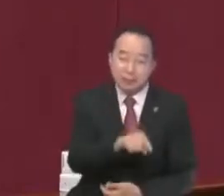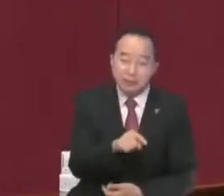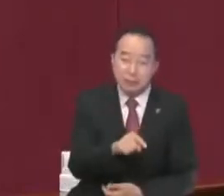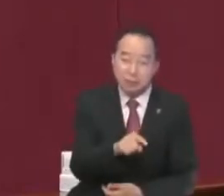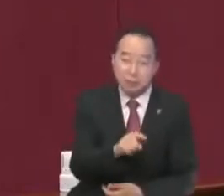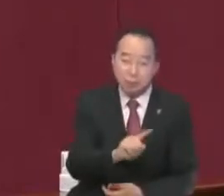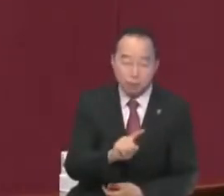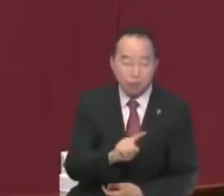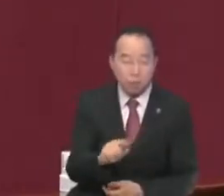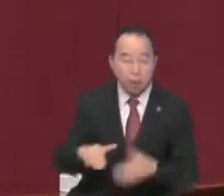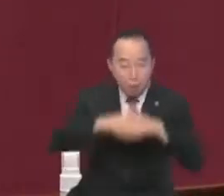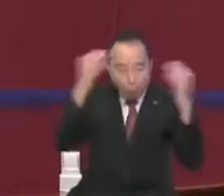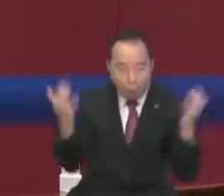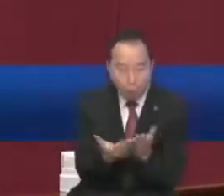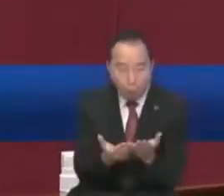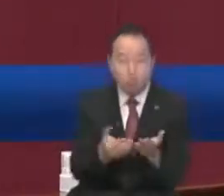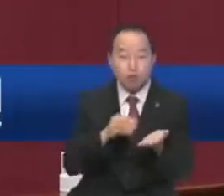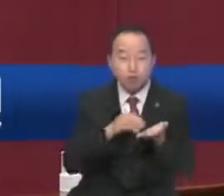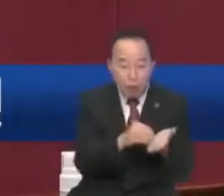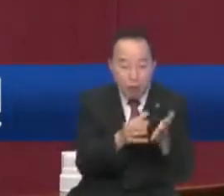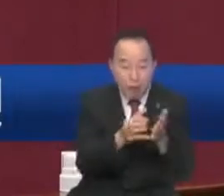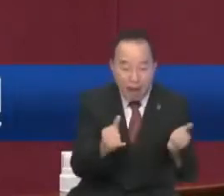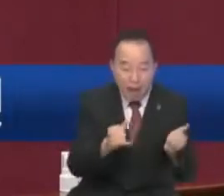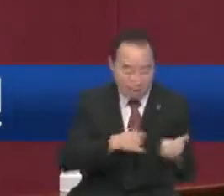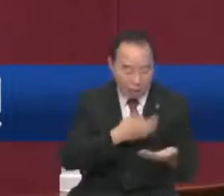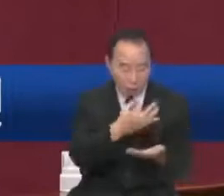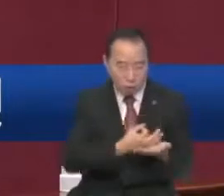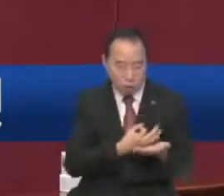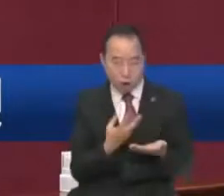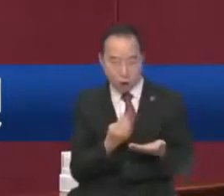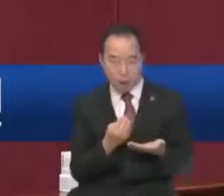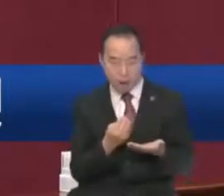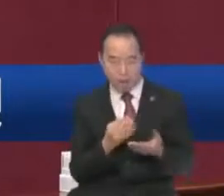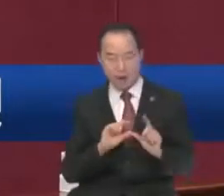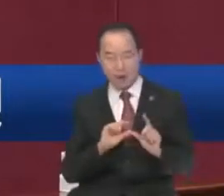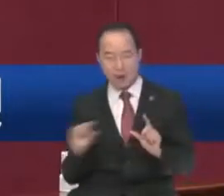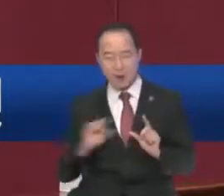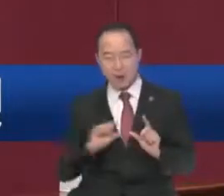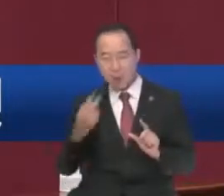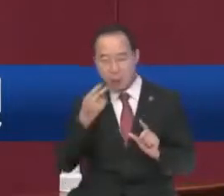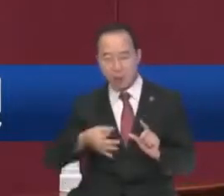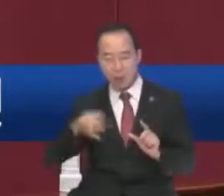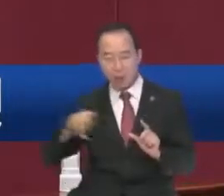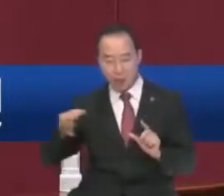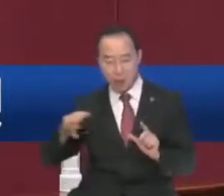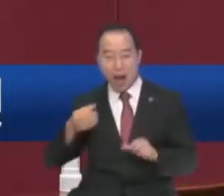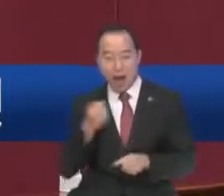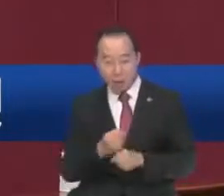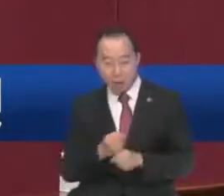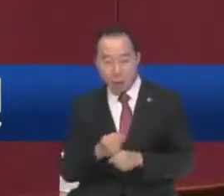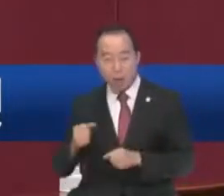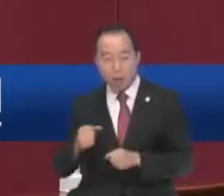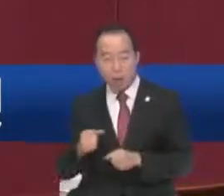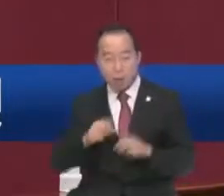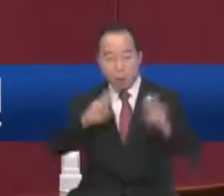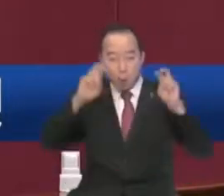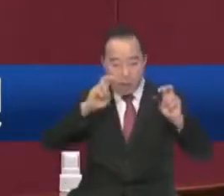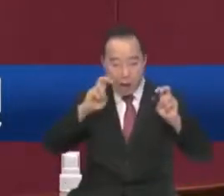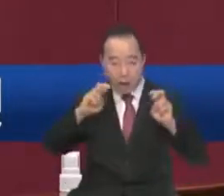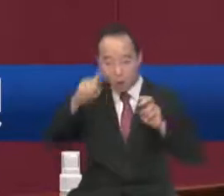제도는 모든 취업자가 자기 소득의 일정 비율을 보험료로 납부하고 사용자와 정부도 그에 상응하는 기여를